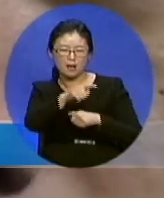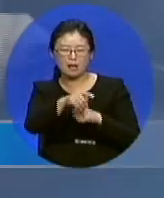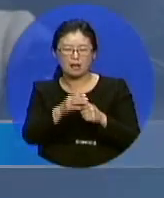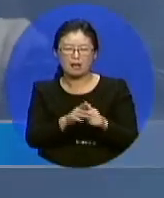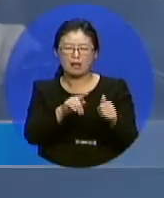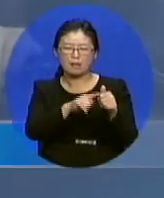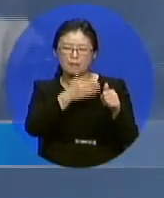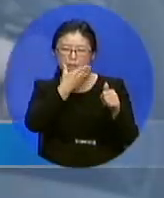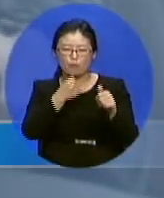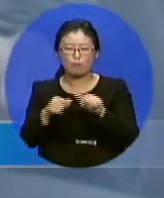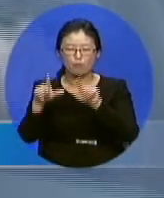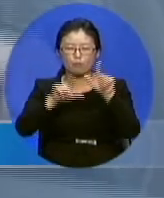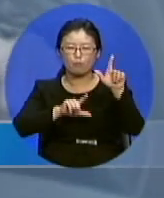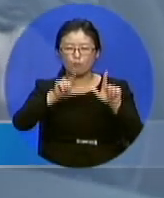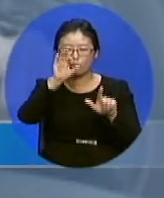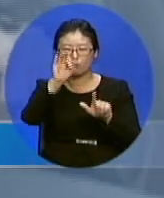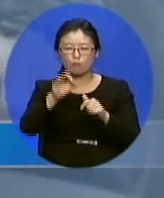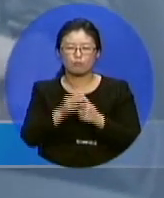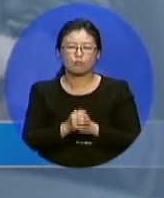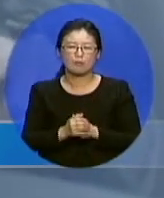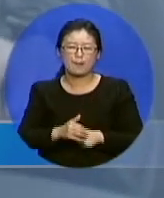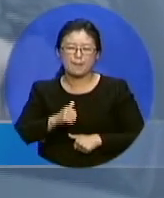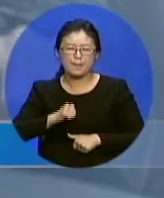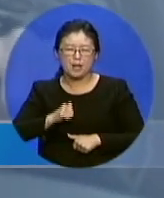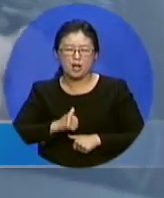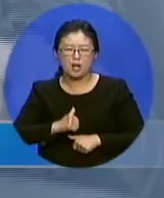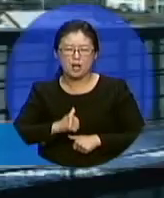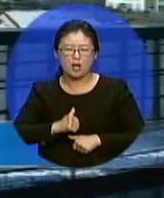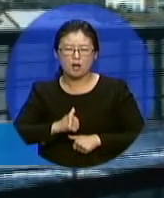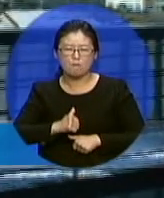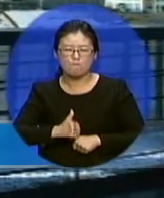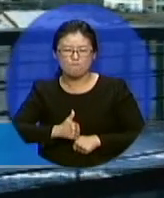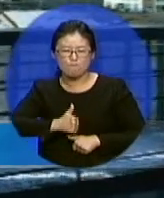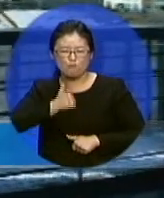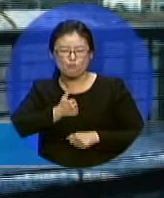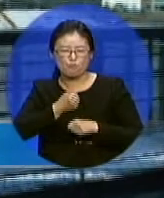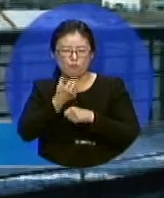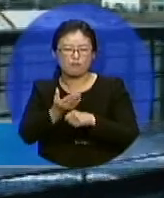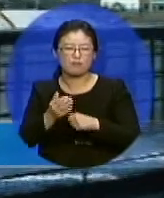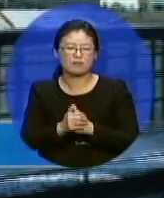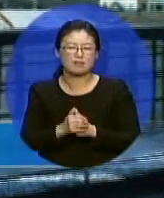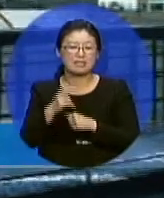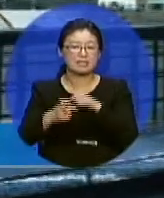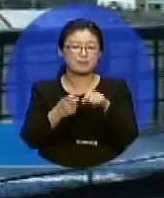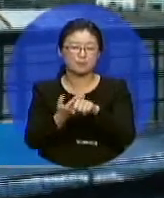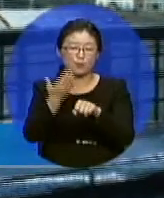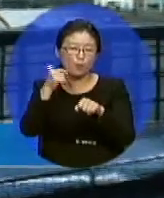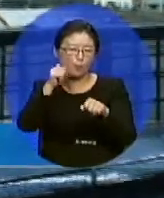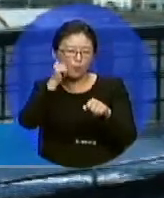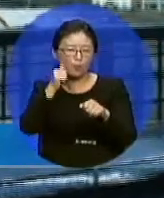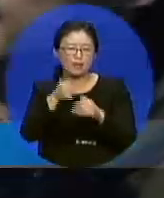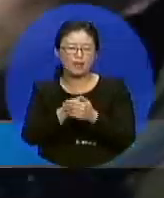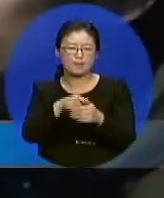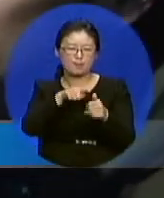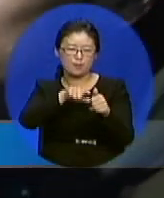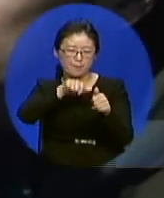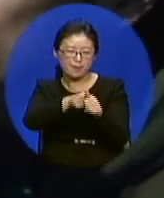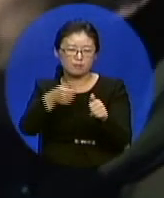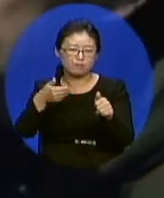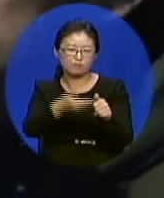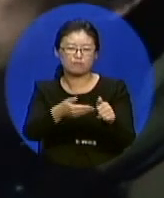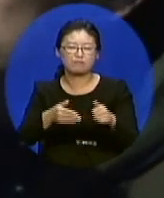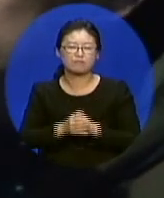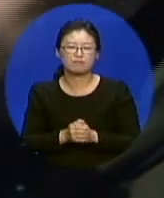행복하게 사는 모습을 본 후 참아왔던 분노가 치밀고 20년 전 하지 못한 그날의 악행에 대한 응징을